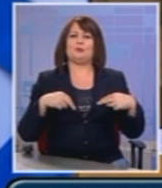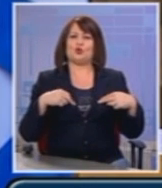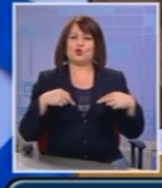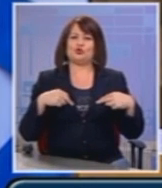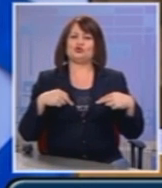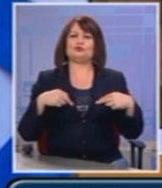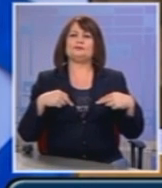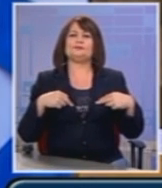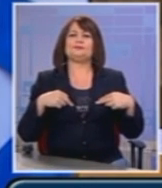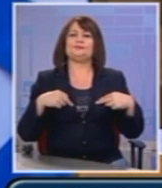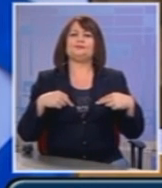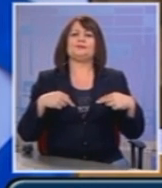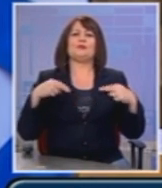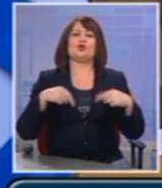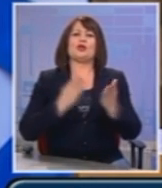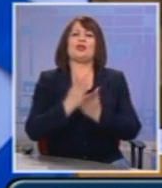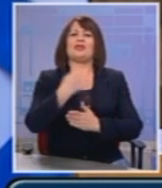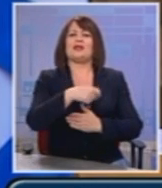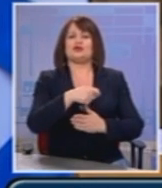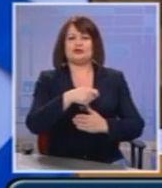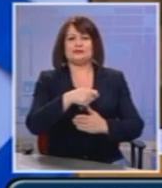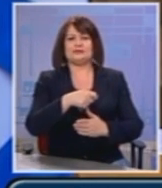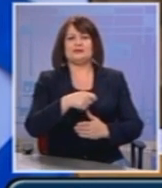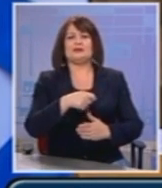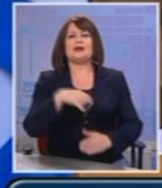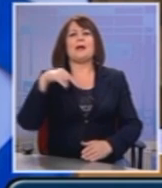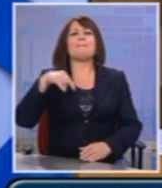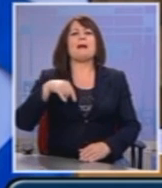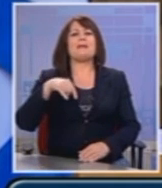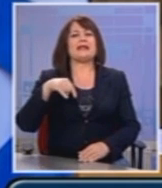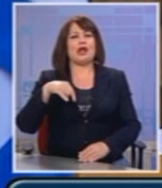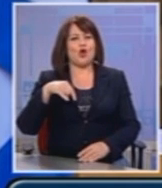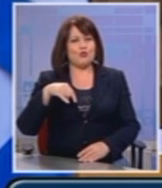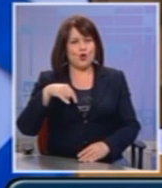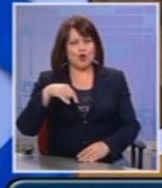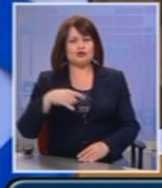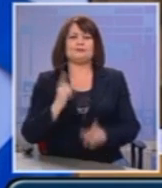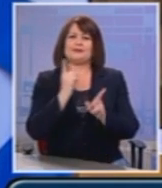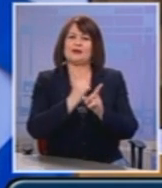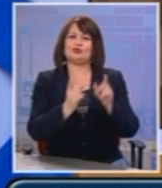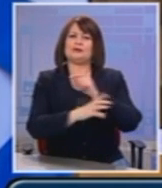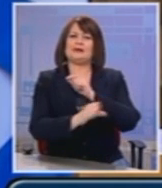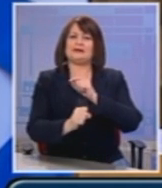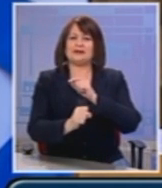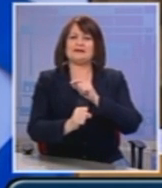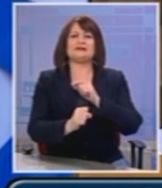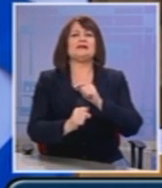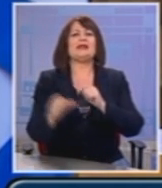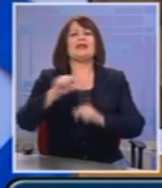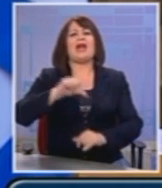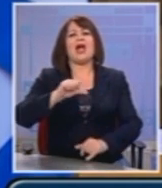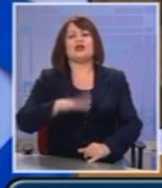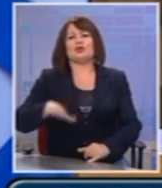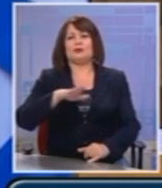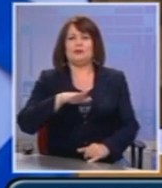υφυπουργός του υπουργείου δικαιοσύνης ο κύριος δημήτρης παπαγγελόπουλος ο ειδικός γραμματέας υδάτων κύριος